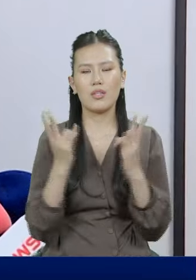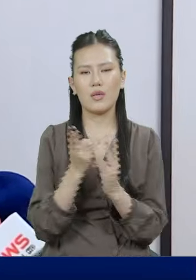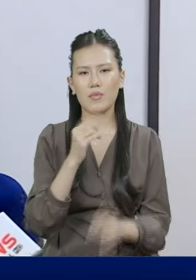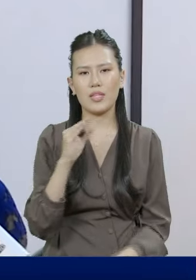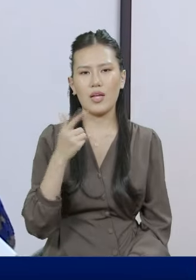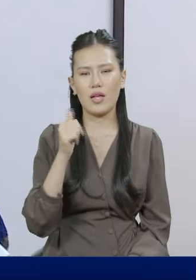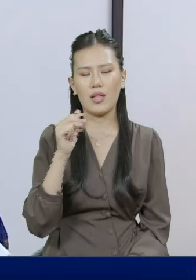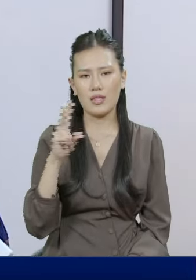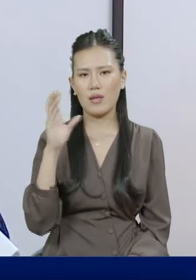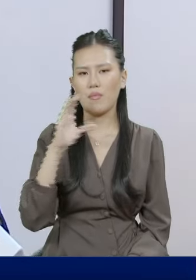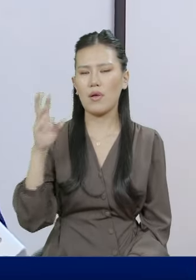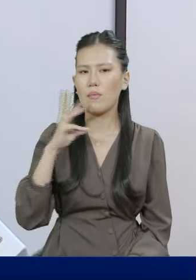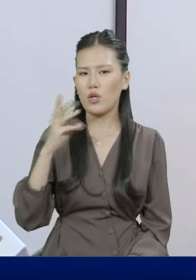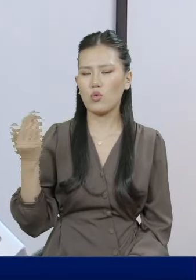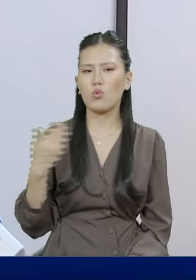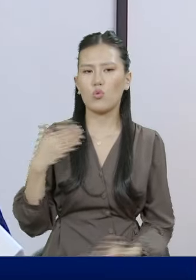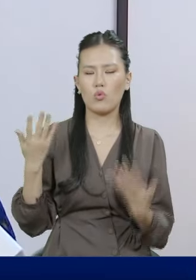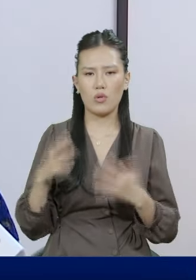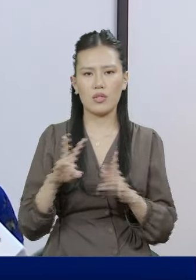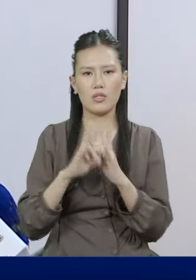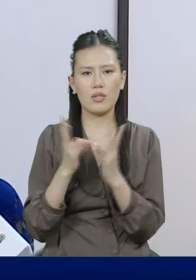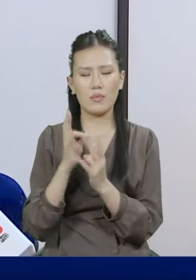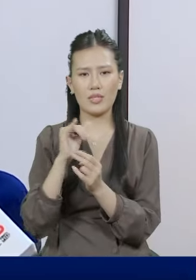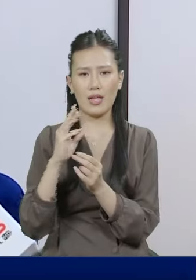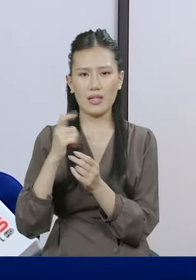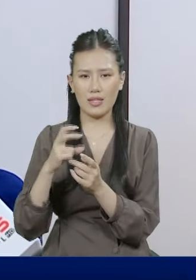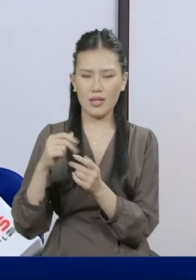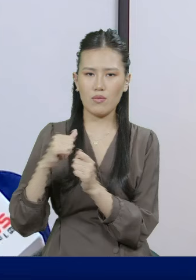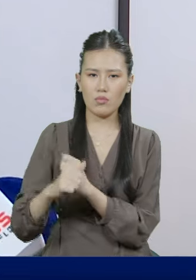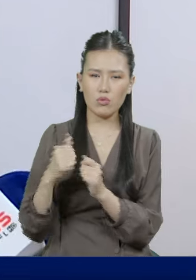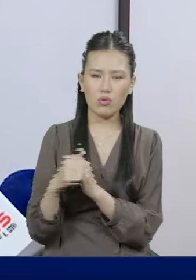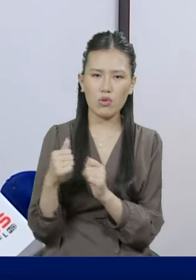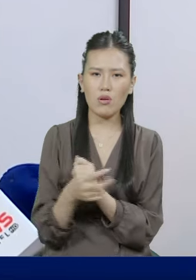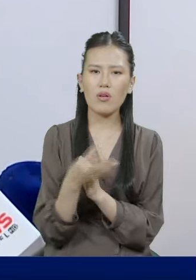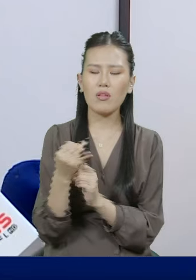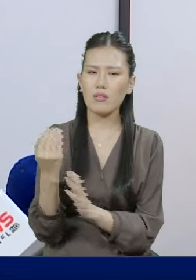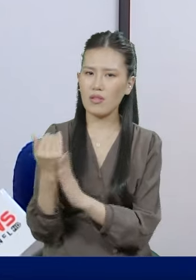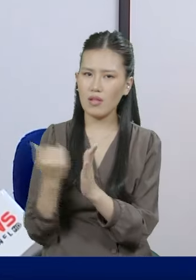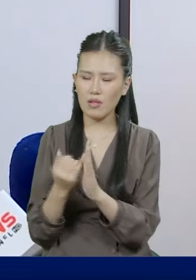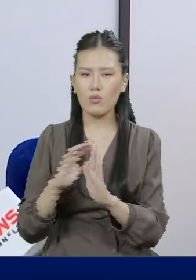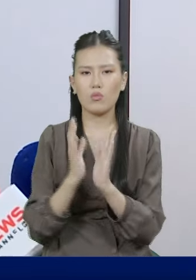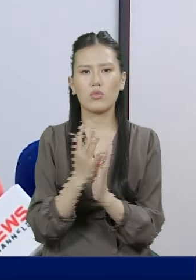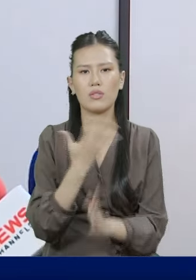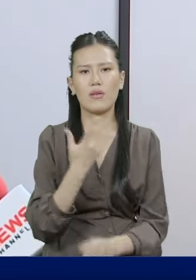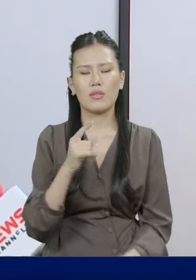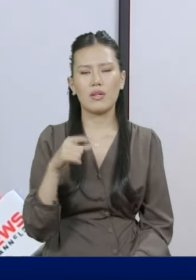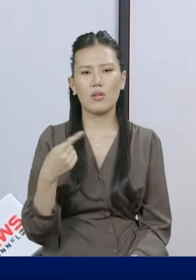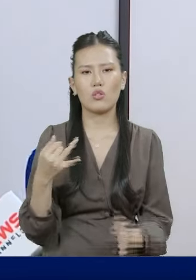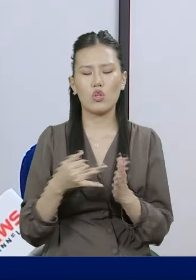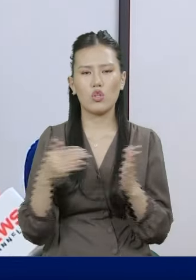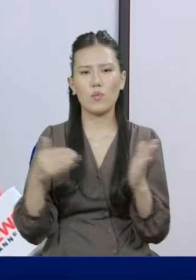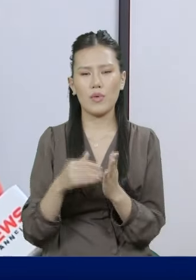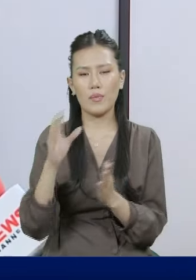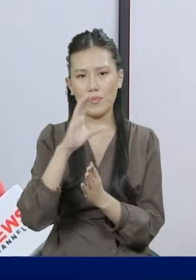ерөнхий газраас эрүүлсэн нийгмийн даатгалын шимтгэл төлөвтийн одоо тайланд нийтдээ 51.7 мянган аж ахуй нэгж байгууллагын